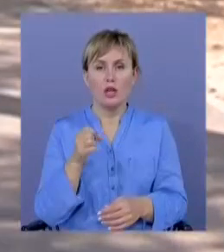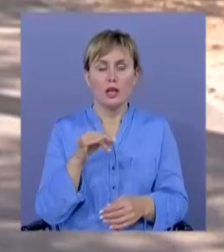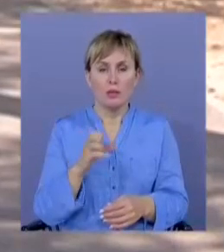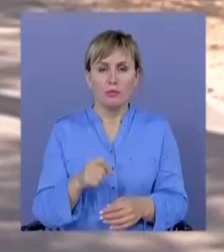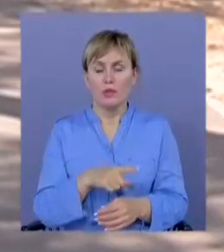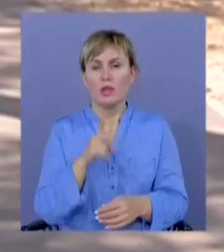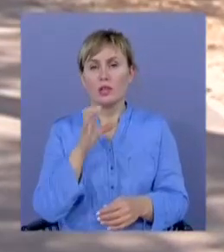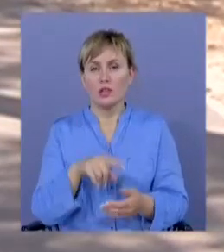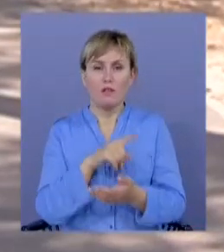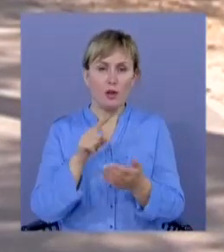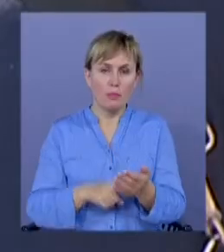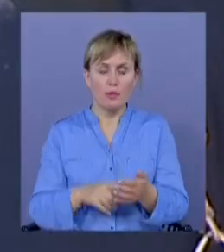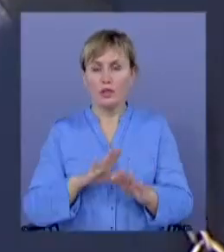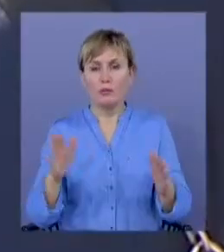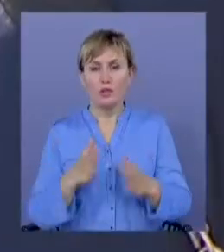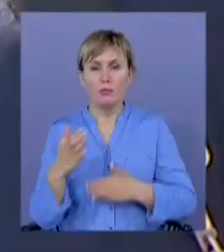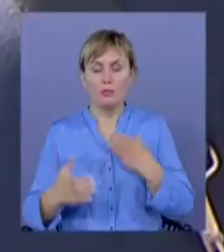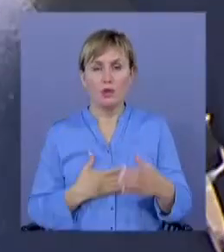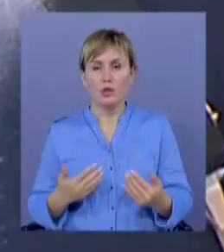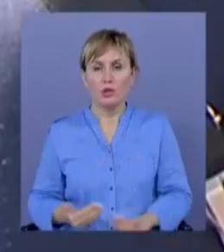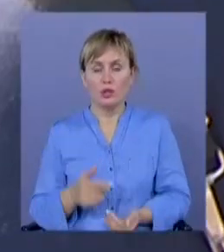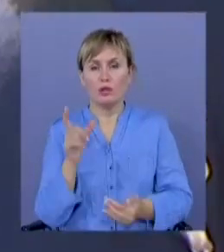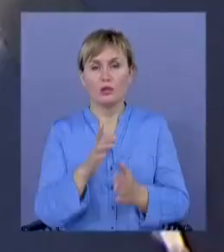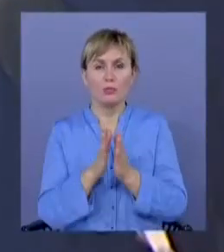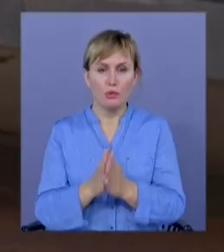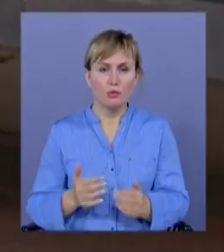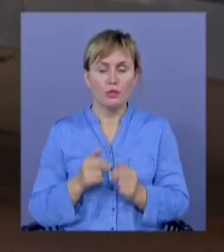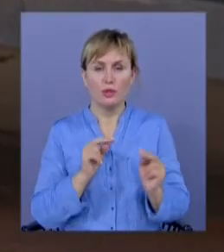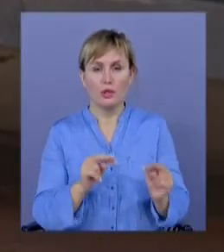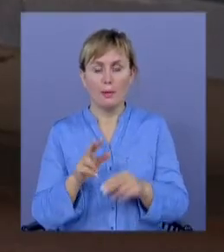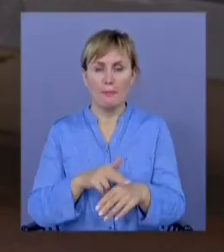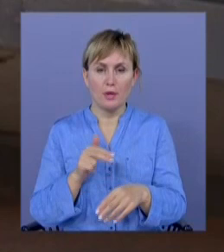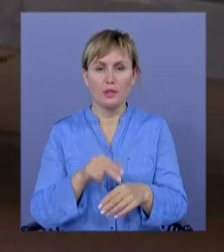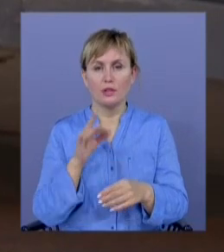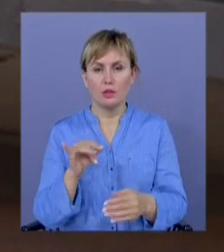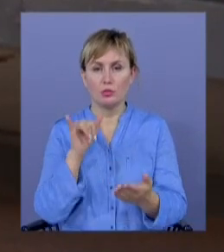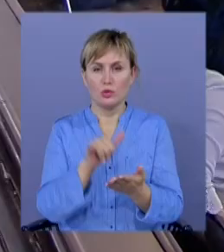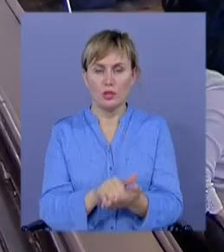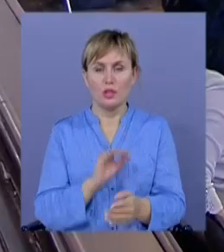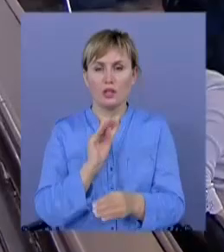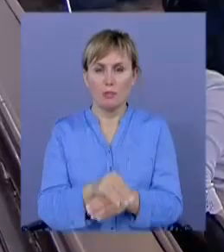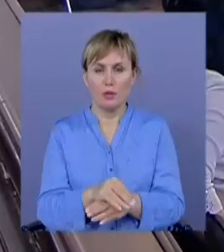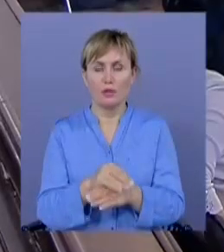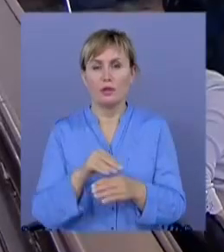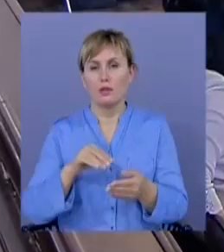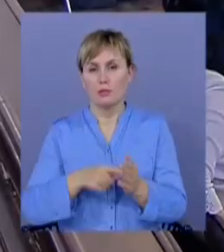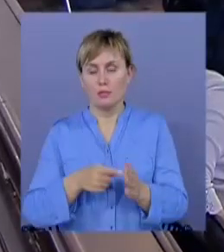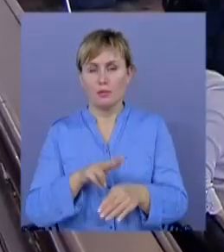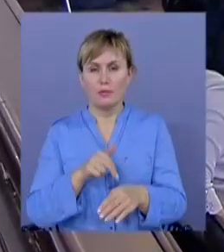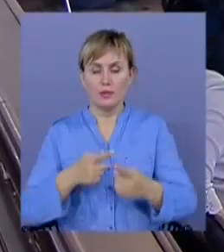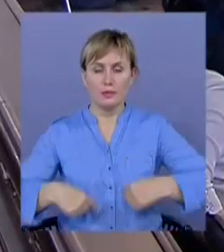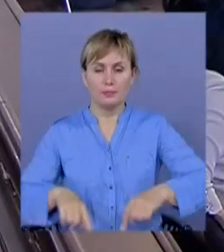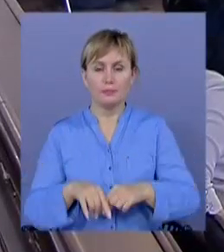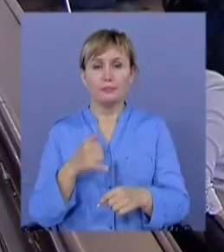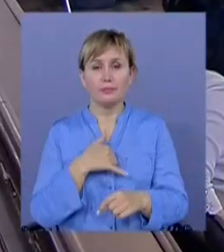КСК и безопасности не меньше беспокоят жителей. Люди просят усилить работу полиции и установить дополнительные пункты. У меня